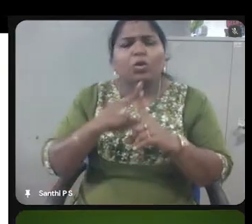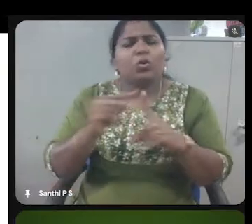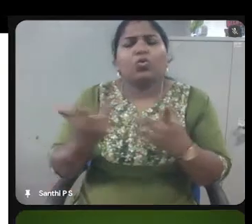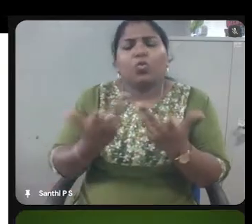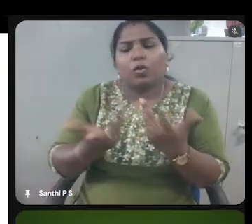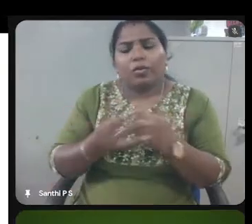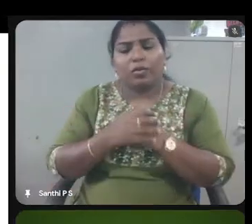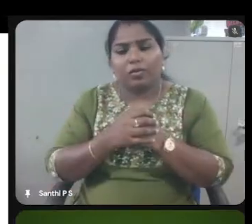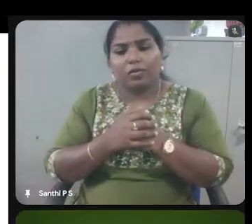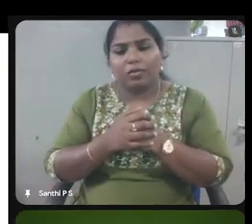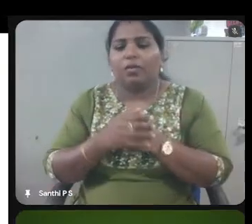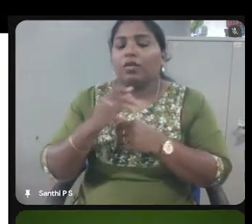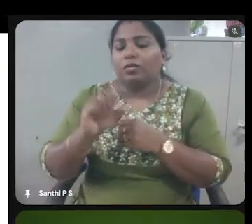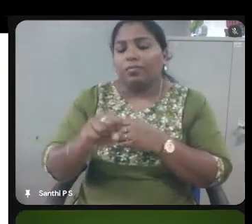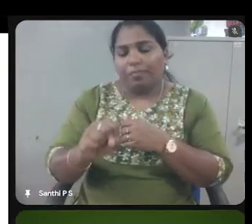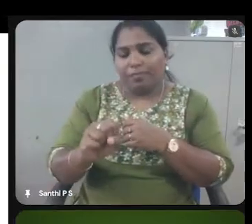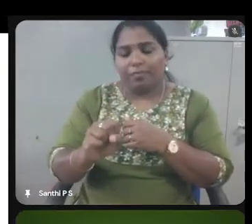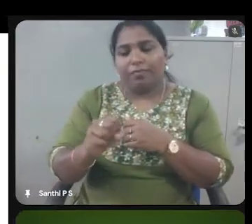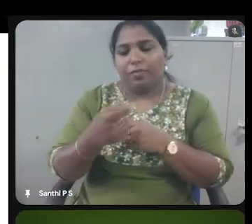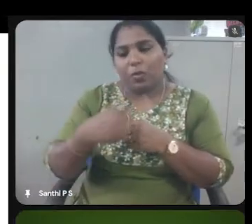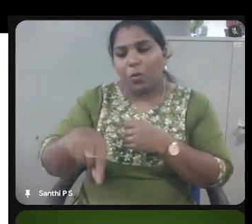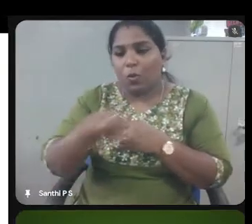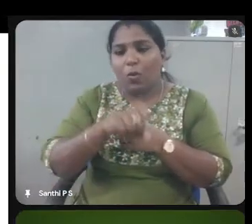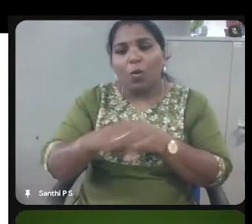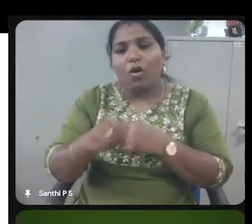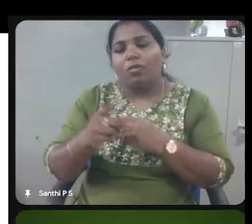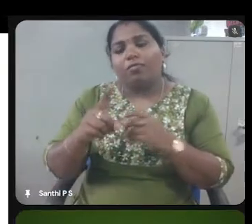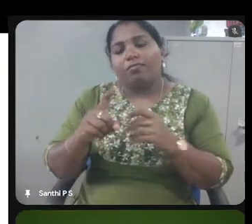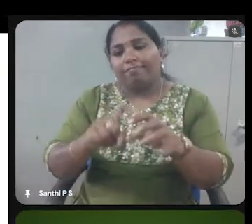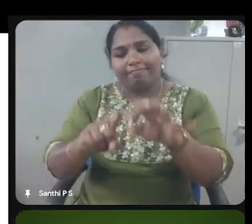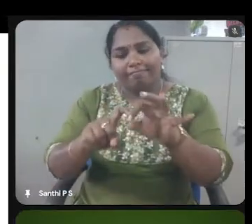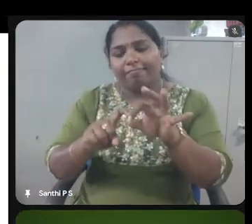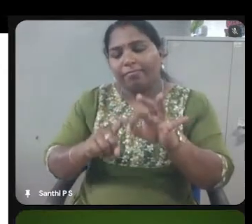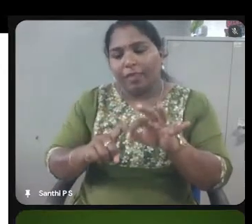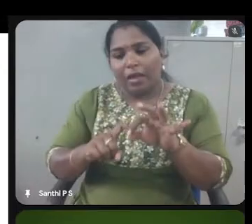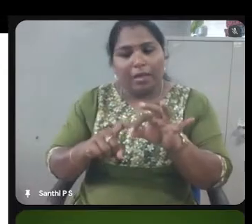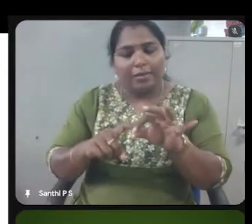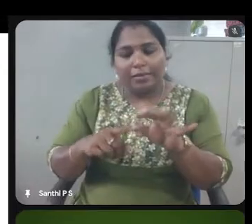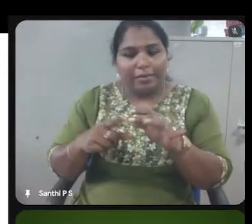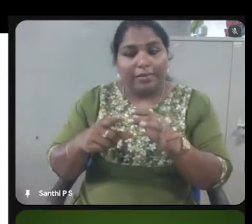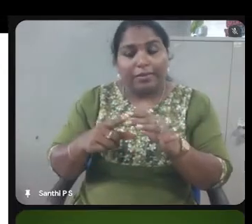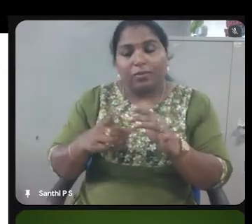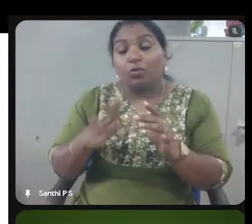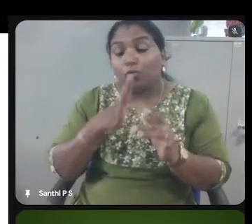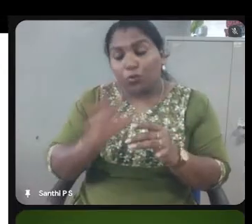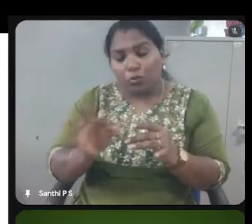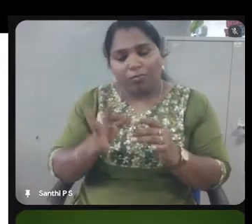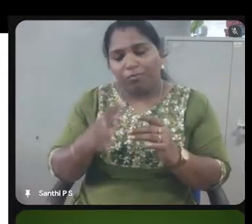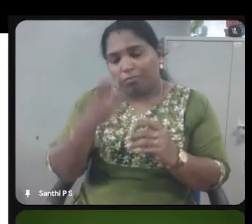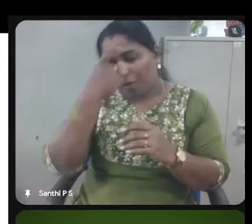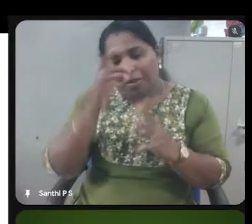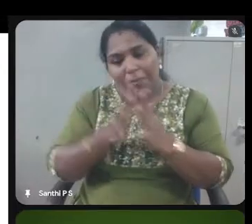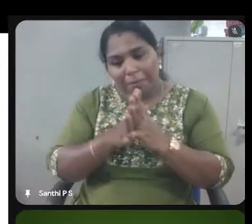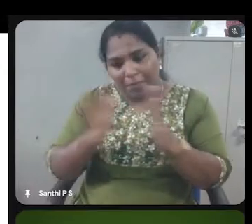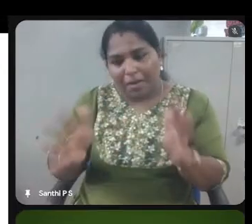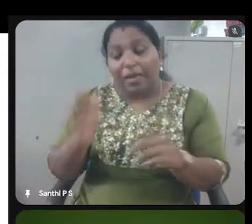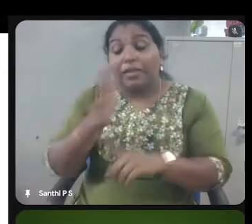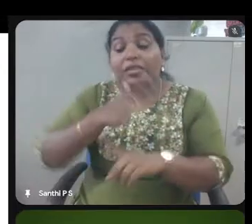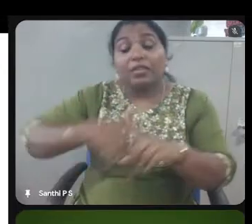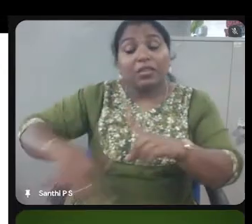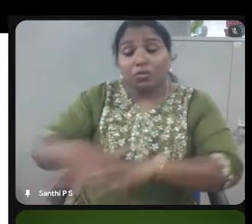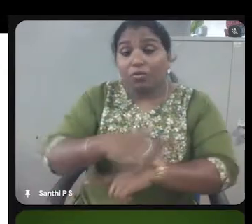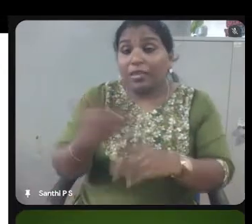ഒരു വലിയൊരു നിങ്ങൾ പറയുന്ന ഒരു വലിയൊരു ബ്രോഡ് ക്വസ്റ്റ്യൻ ആണ്. അപ്പം ആ സാഹചര്യം മനസ്സിലാക്കിയിട്ട് വേണം നമുക്ക്